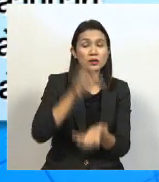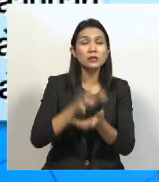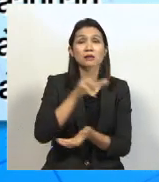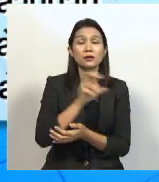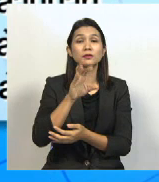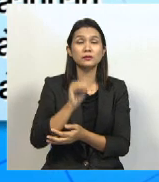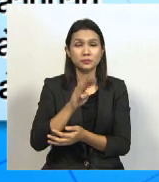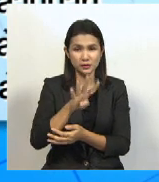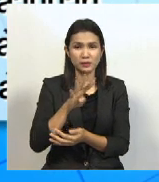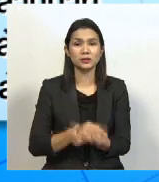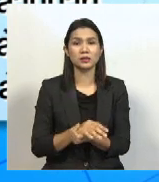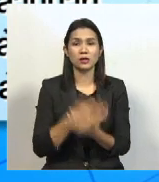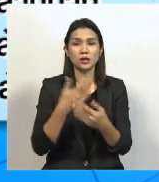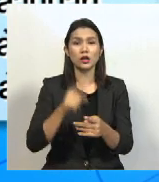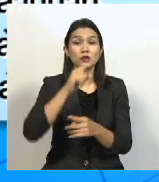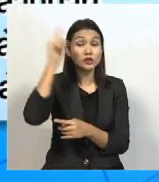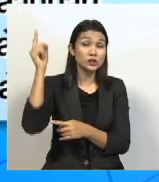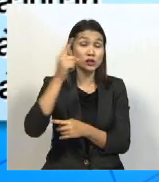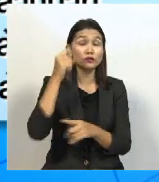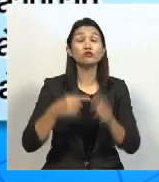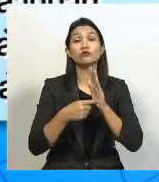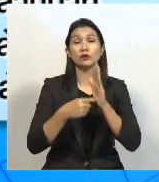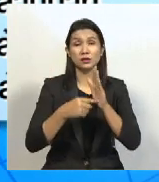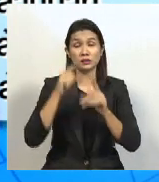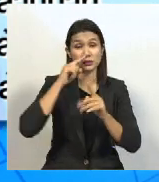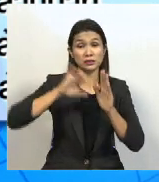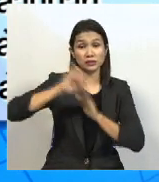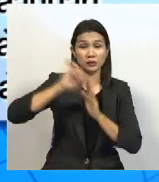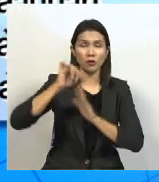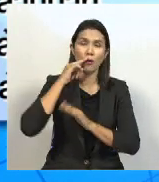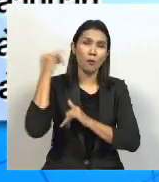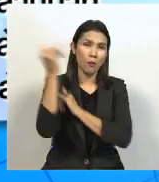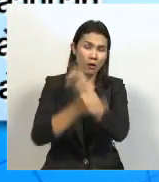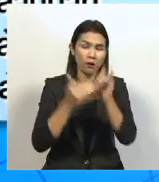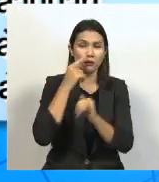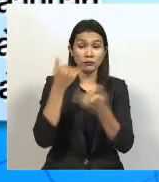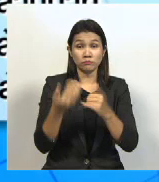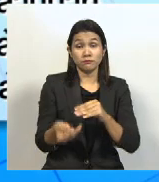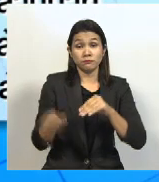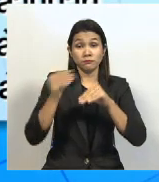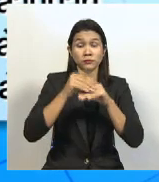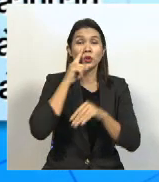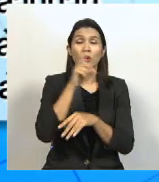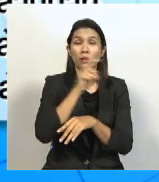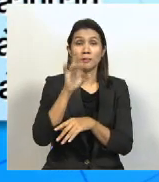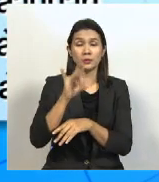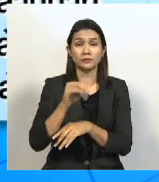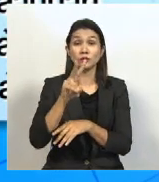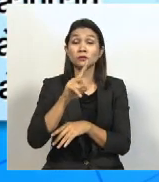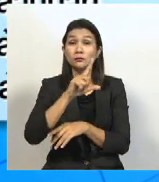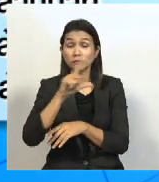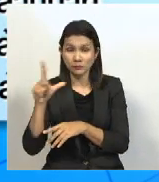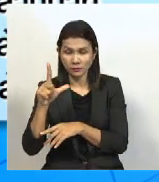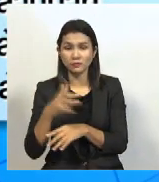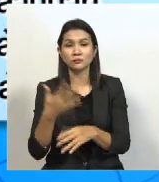น7แสนบาทส่วนจังหวัดท่องเที่ยวอย่างเช่นเชียงใหม่ที่คนนิยมไปยอดเพิ่มเป็น182ล้าน3แส